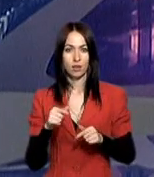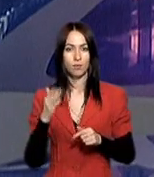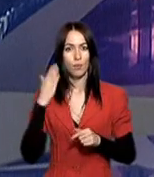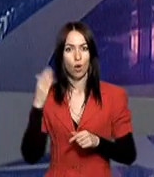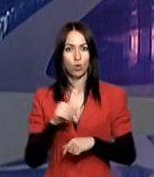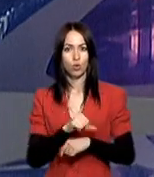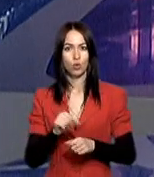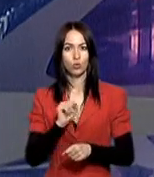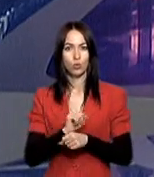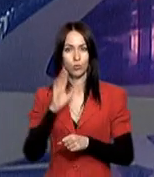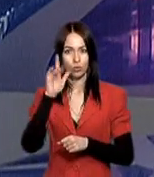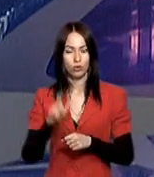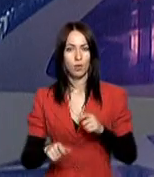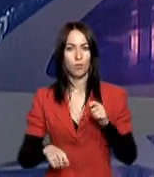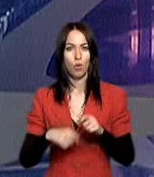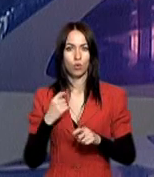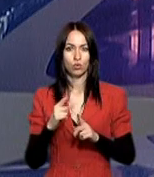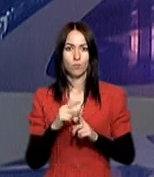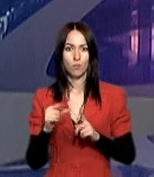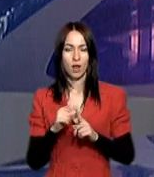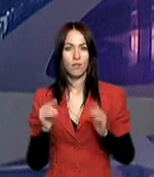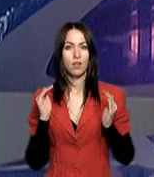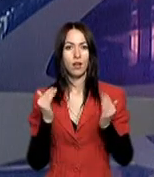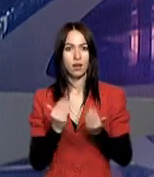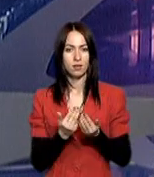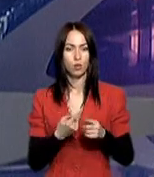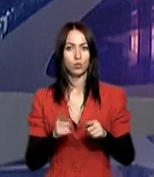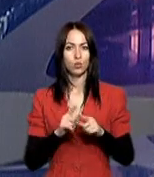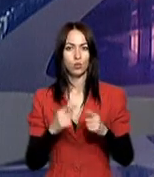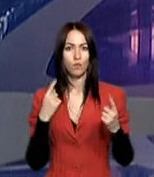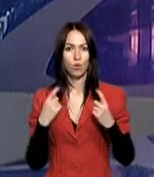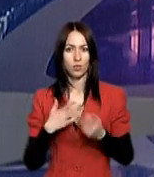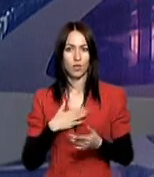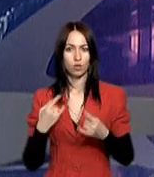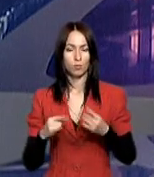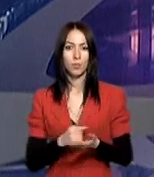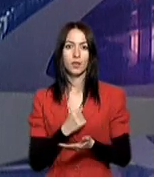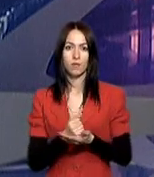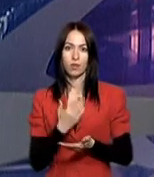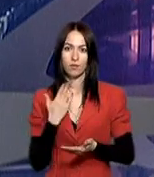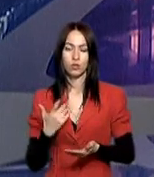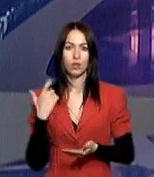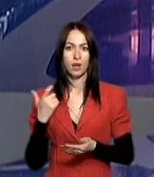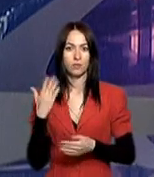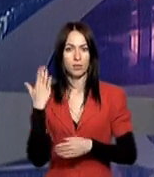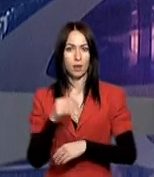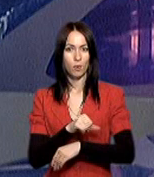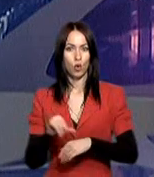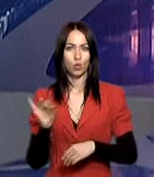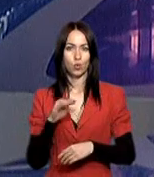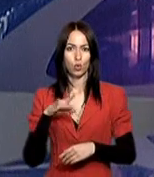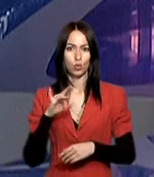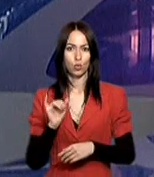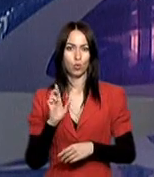прикордонники зупинили чоловіка, який порушив правила обсервації. Цю інформацію Суспільному підтвердив речник харківських прикордонників Юрій